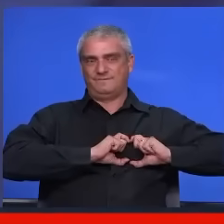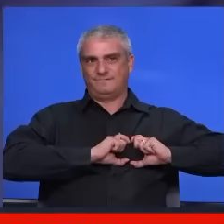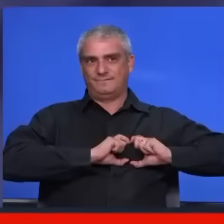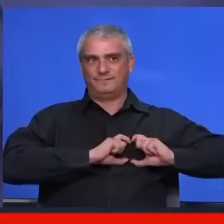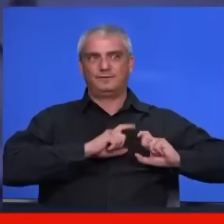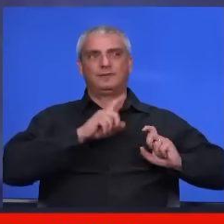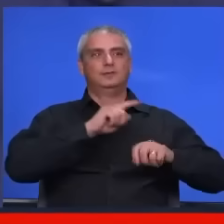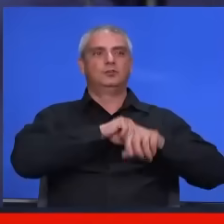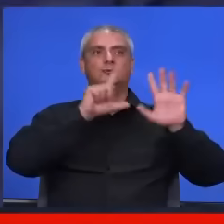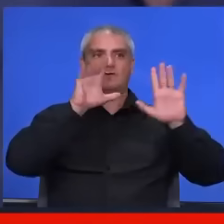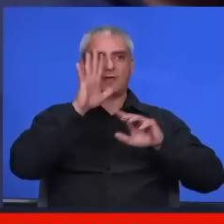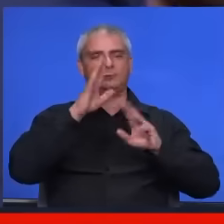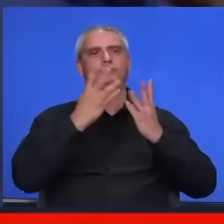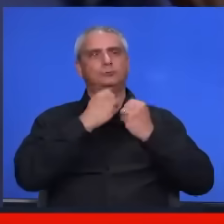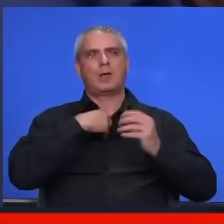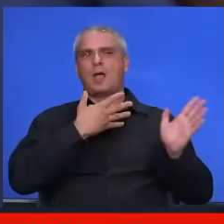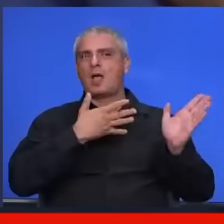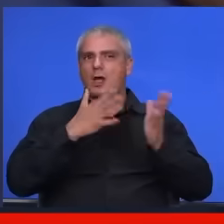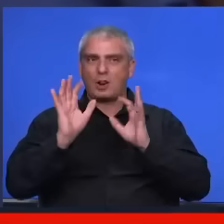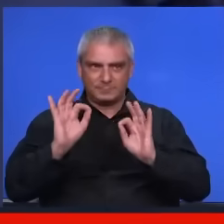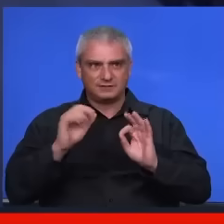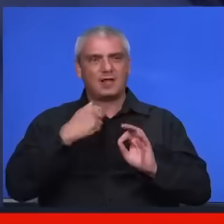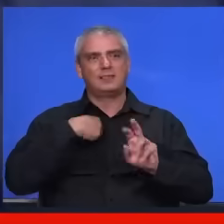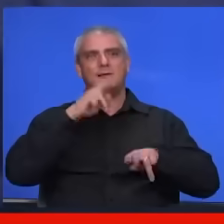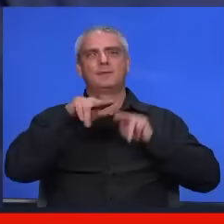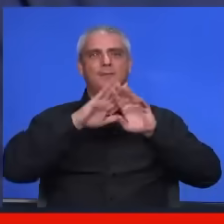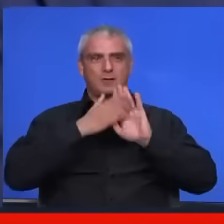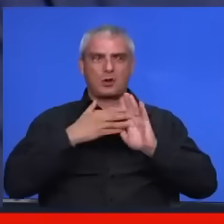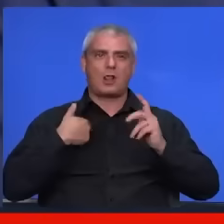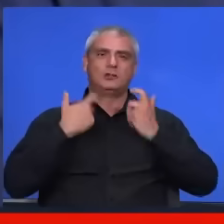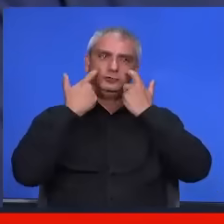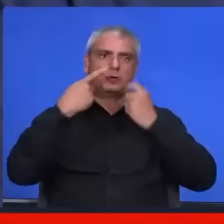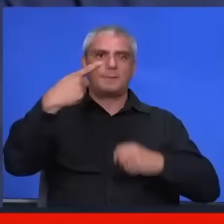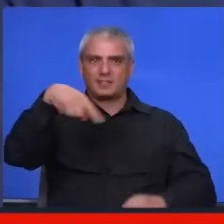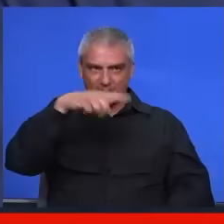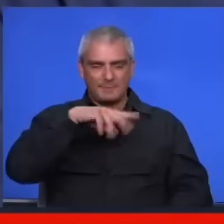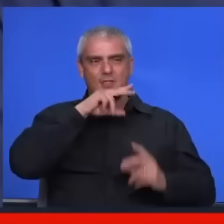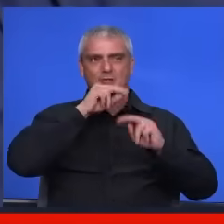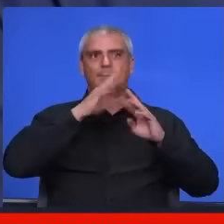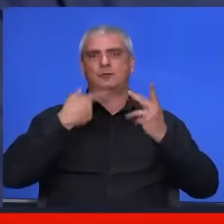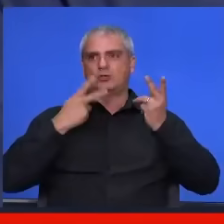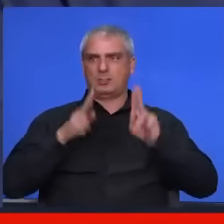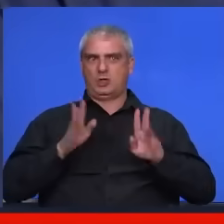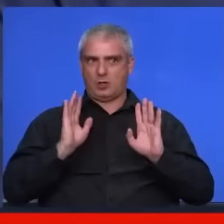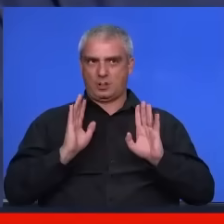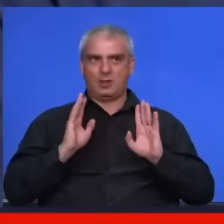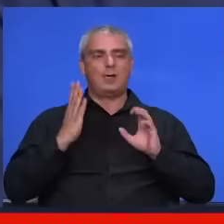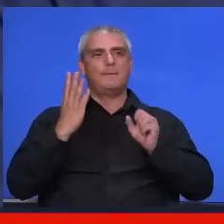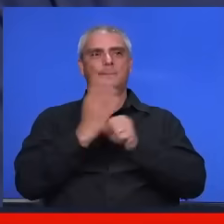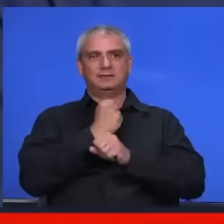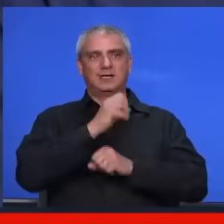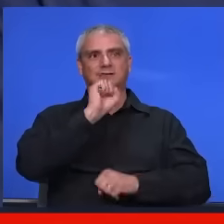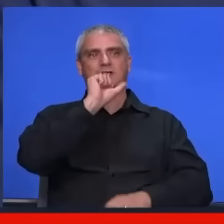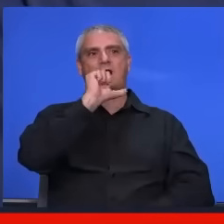ישבע וחמישה, המשפחה שלי, הכל בסדר. אני מטפלת בהכל, שומרת עליכם. נדבר שאוכל. בהצלחה,